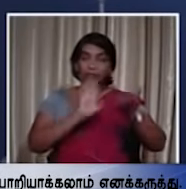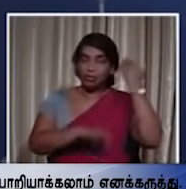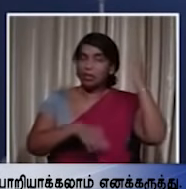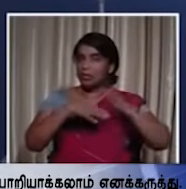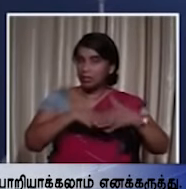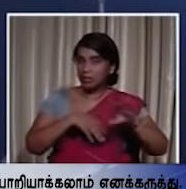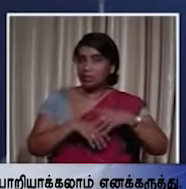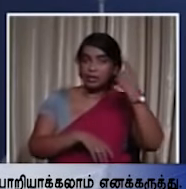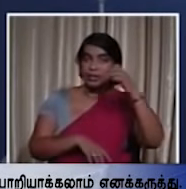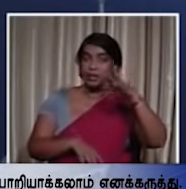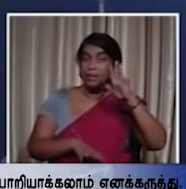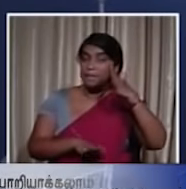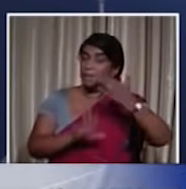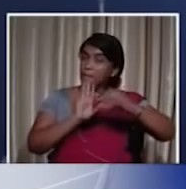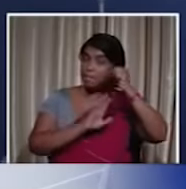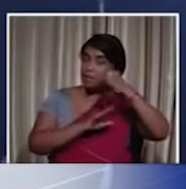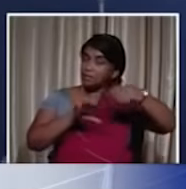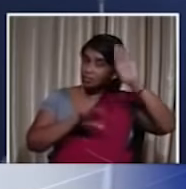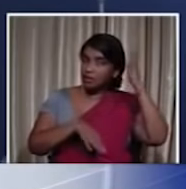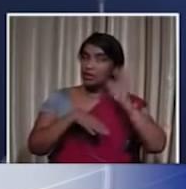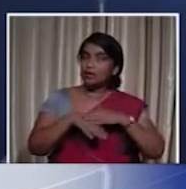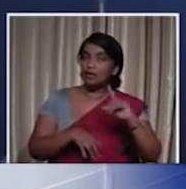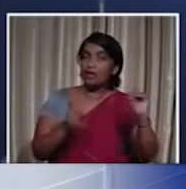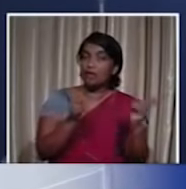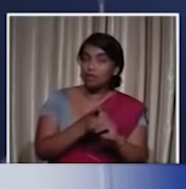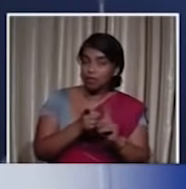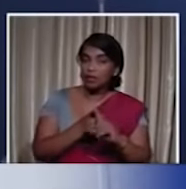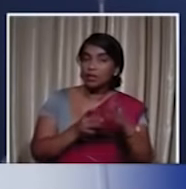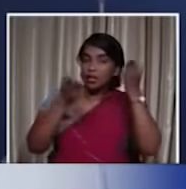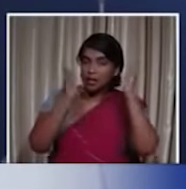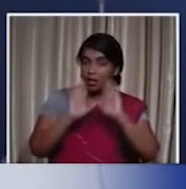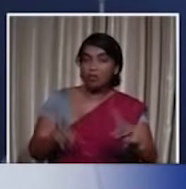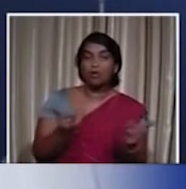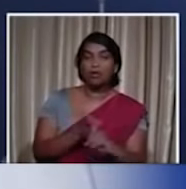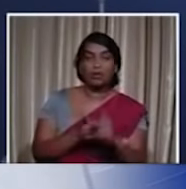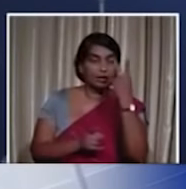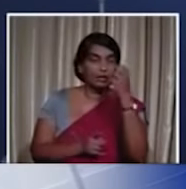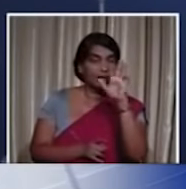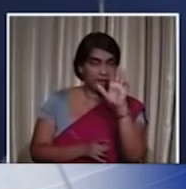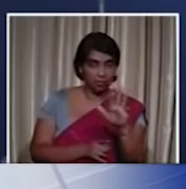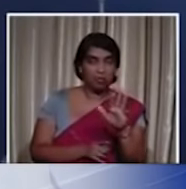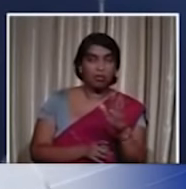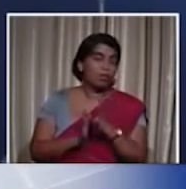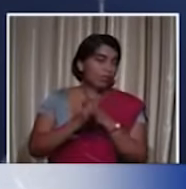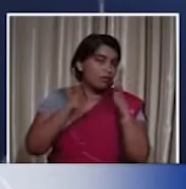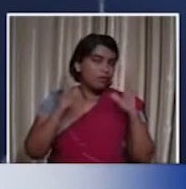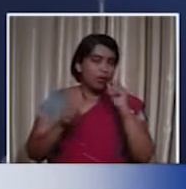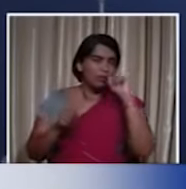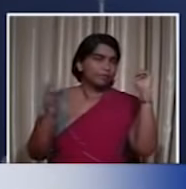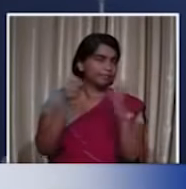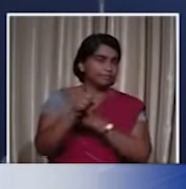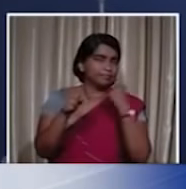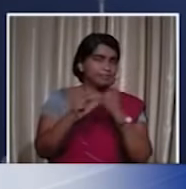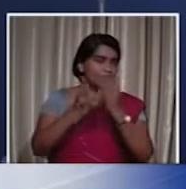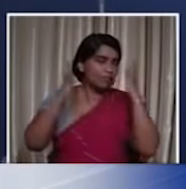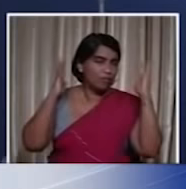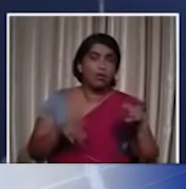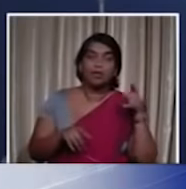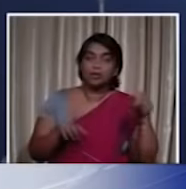அரசாங்கத்தின் படுகொலையினை 1950 காலப்பகுதியில் இருந்து எதிர்த்து கொண்டு வருகின்றார்கள். 2009 யுத்தம்